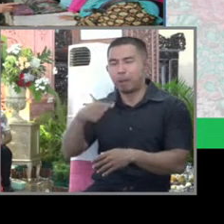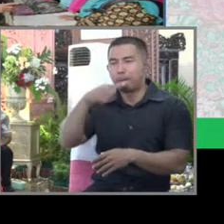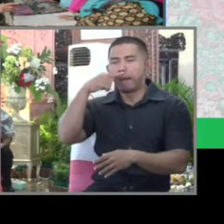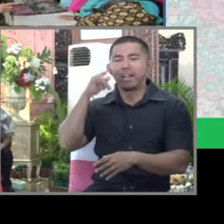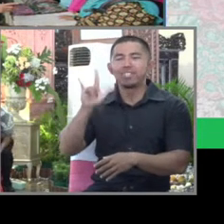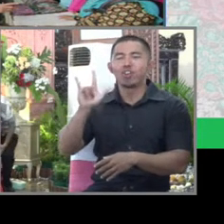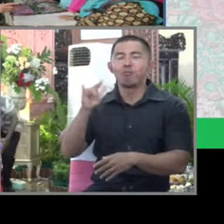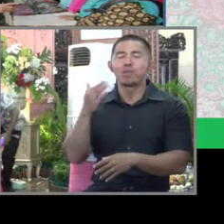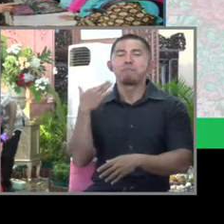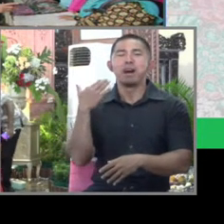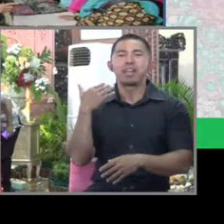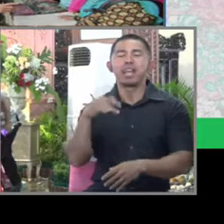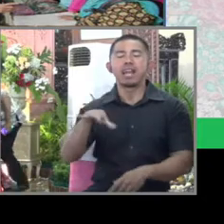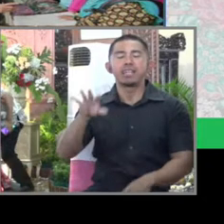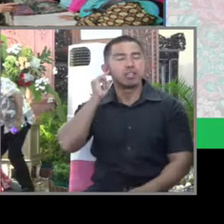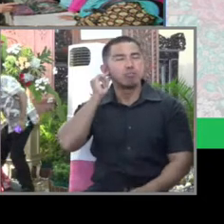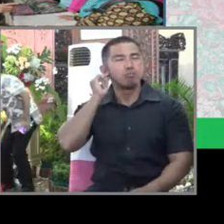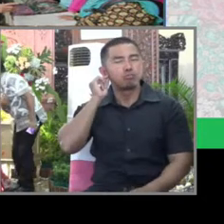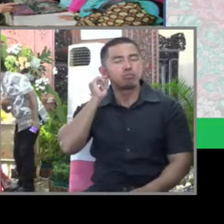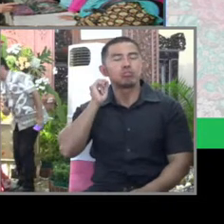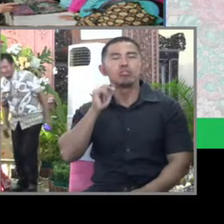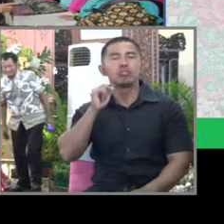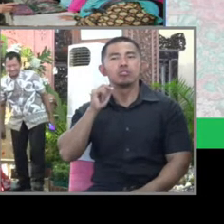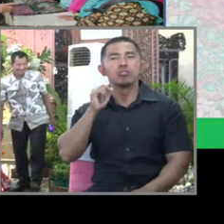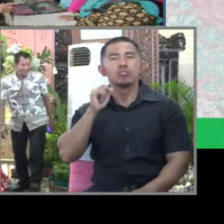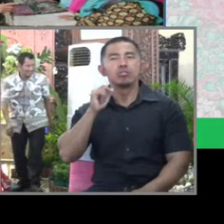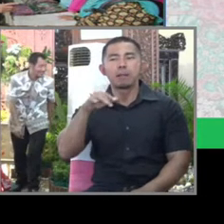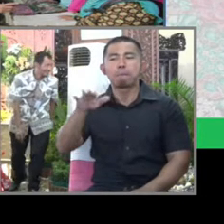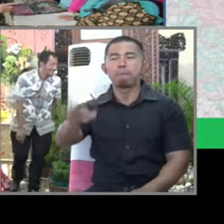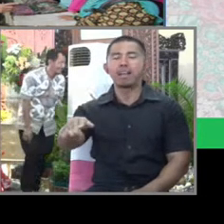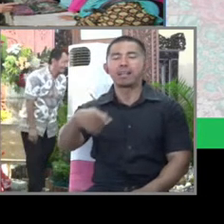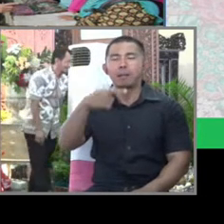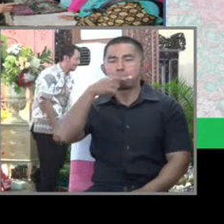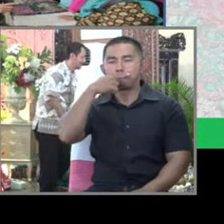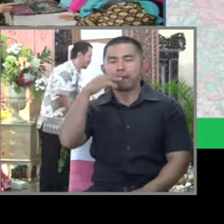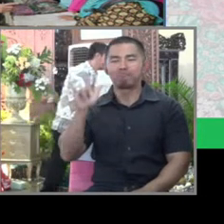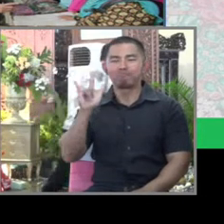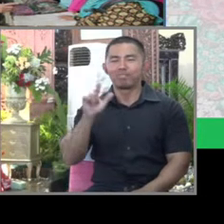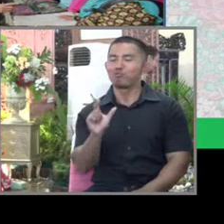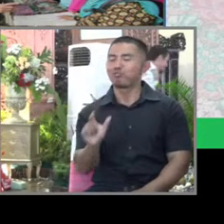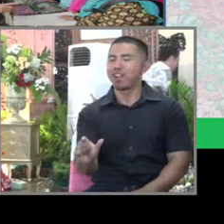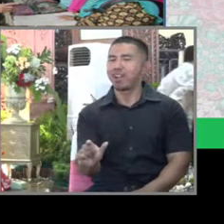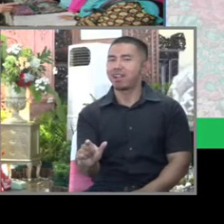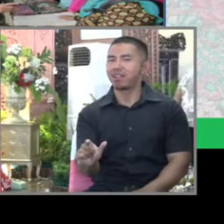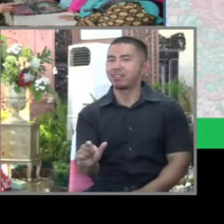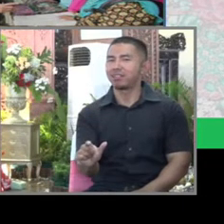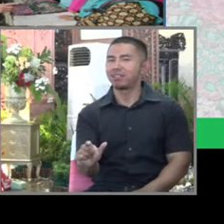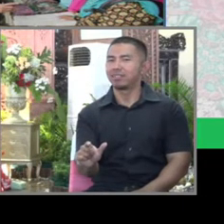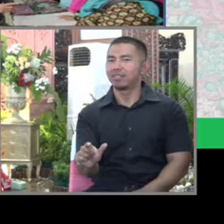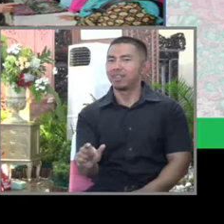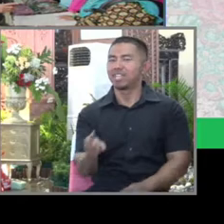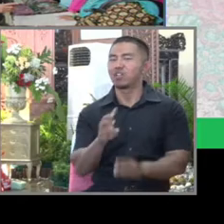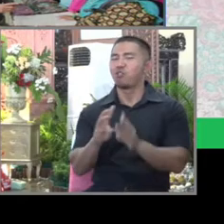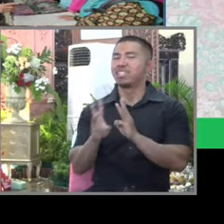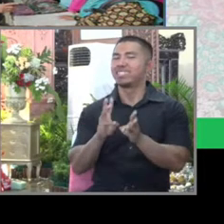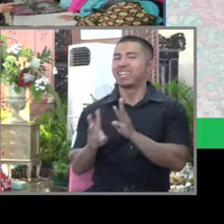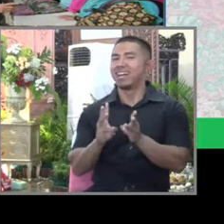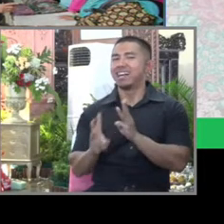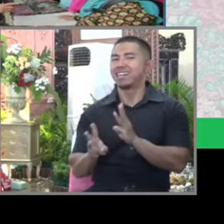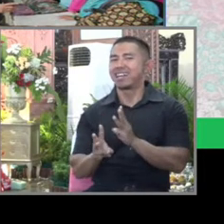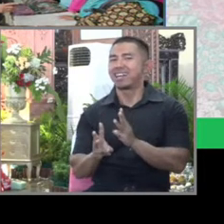ada ibu yang dipanggil Pak Presiden secara pribadi untuk diajak wawancara